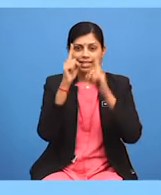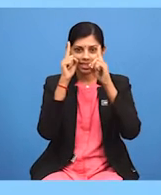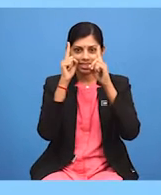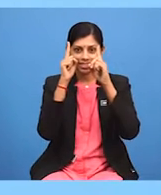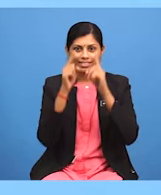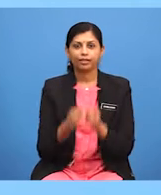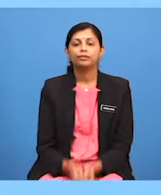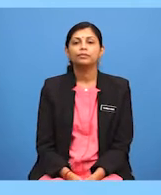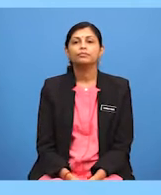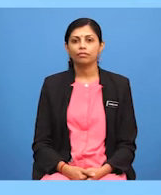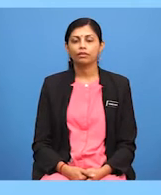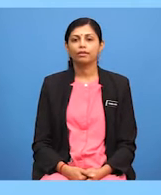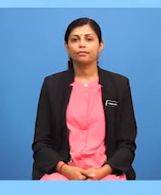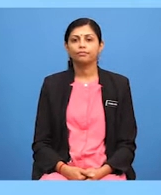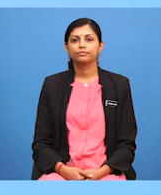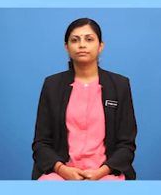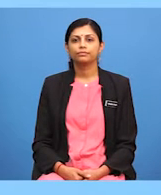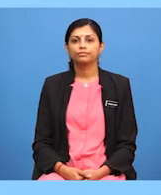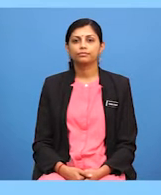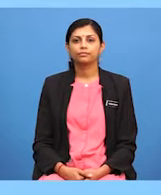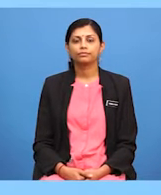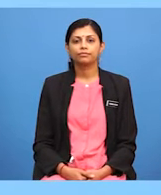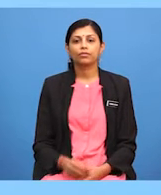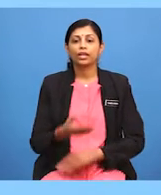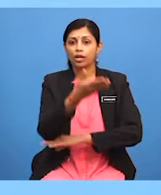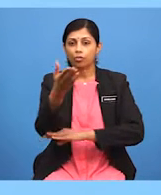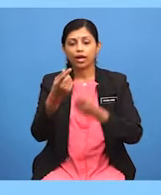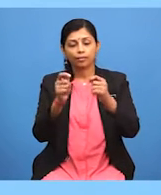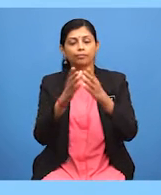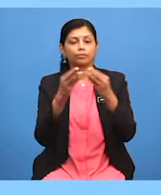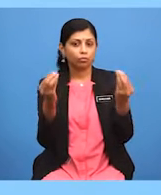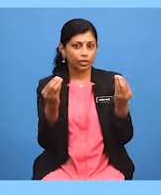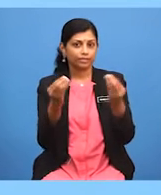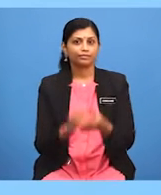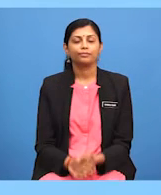mengapa? Cuba murid selesaikan.